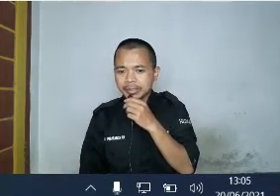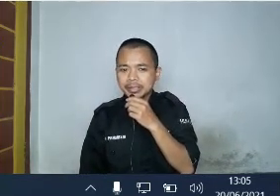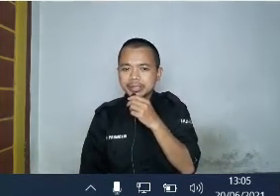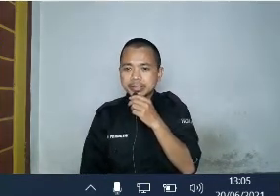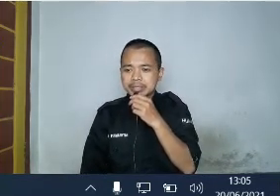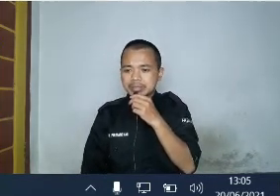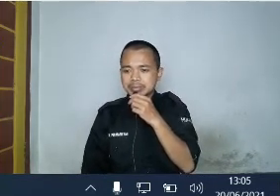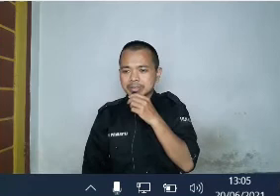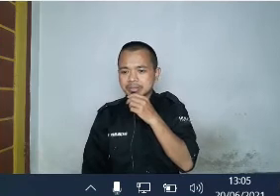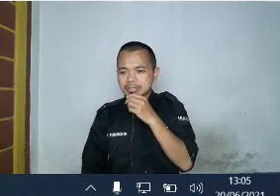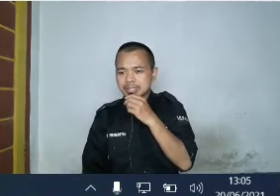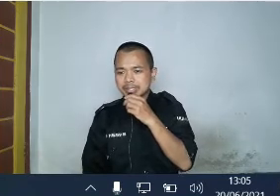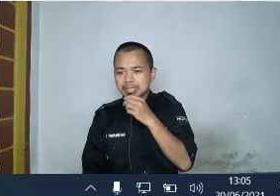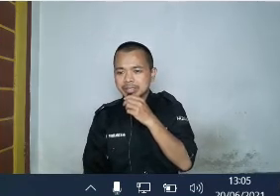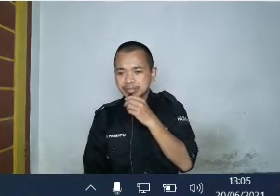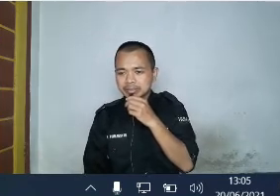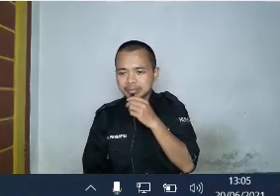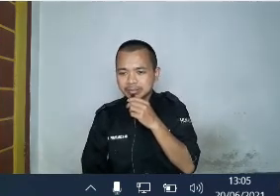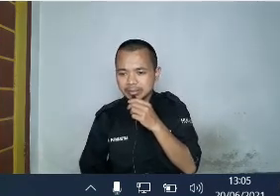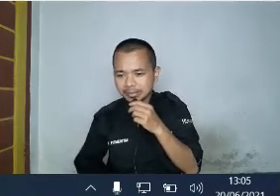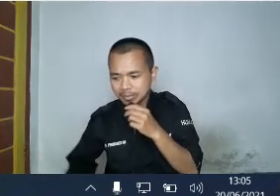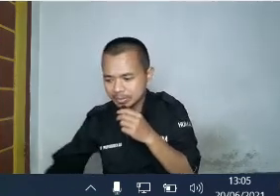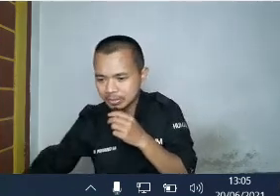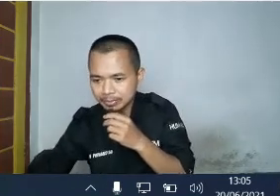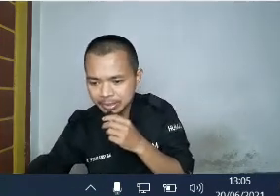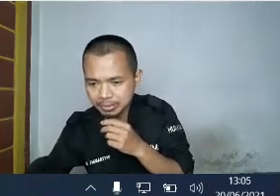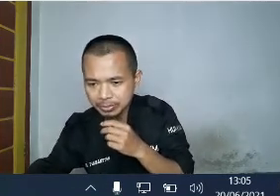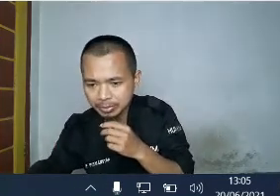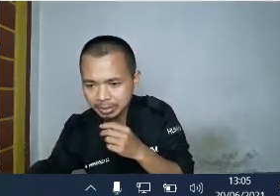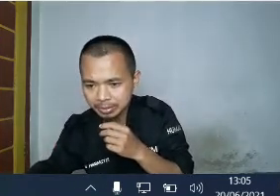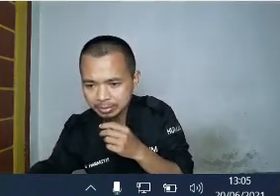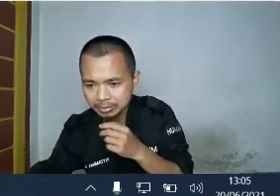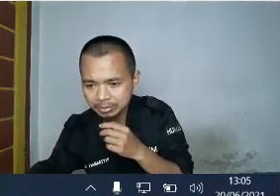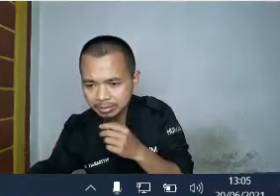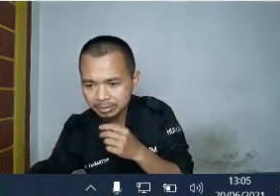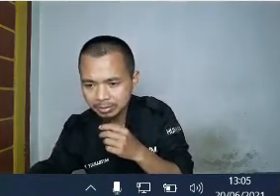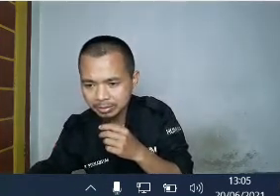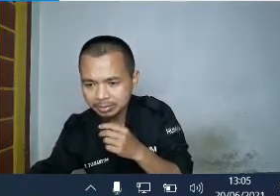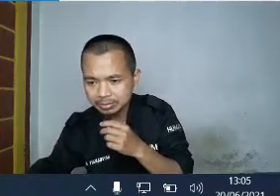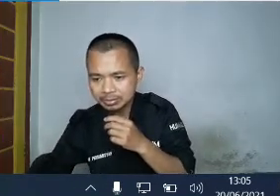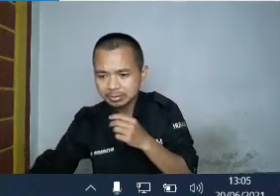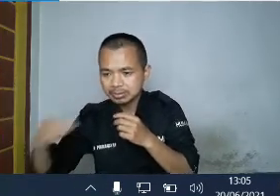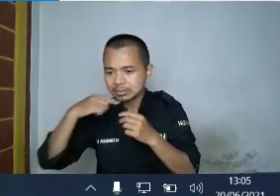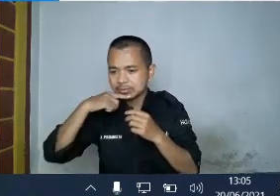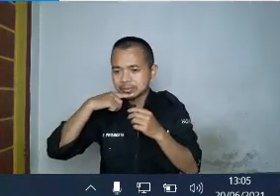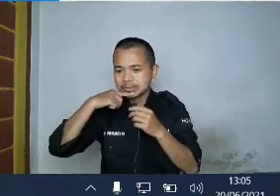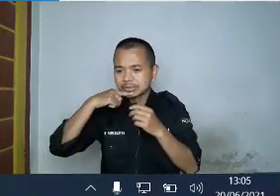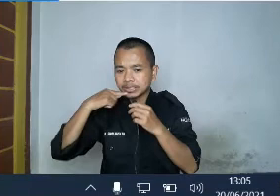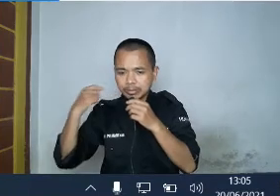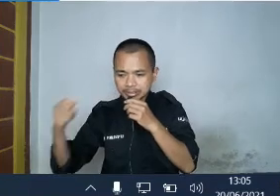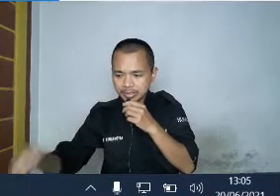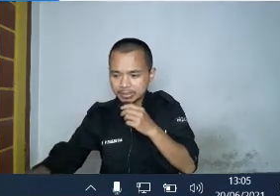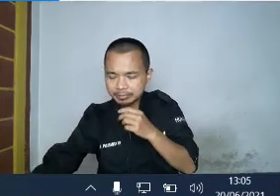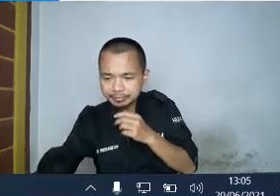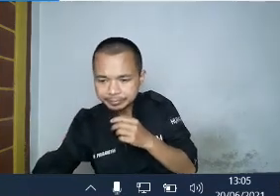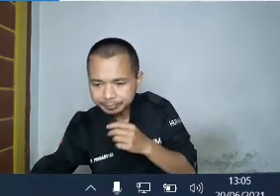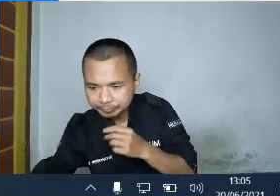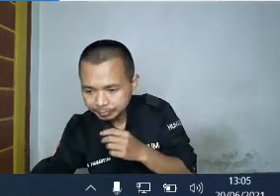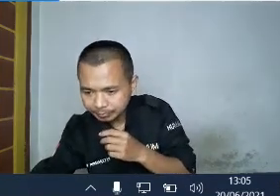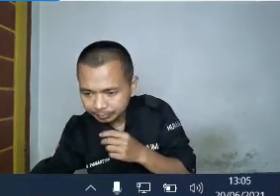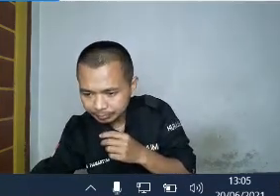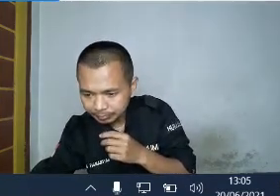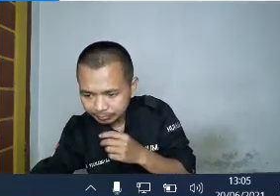ini adalah sudah masuk ke sih ya kita masuk ke mahasiswa ya kita login